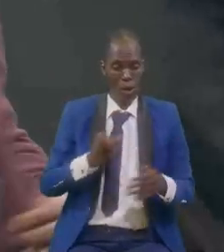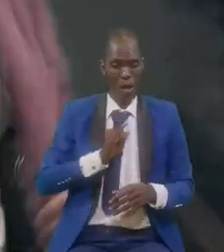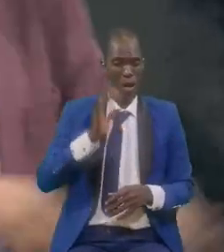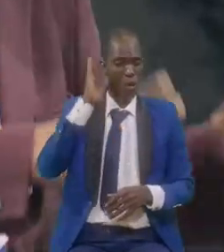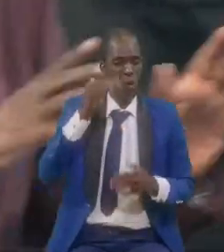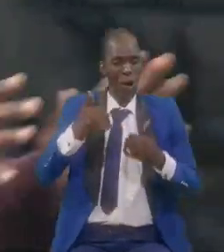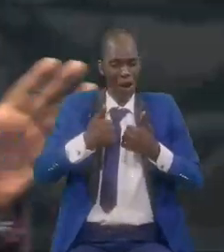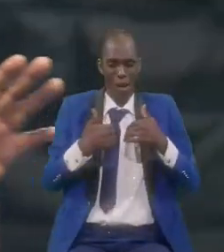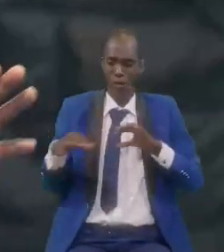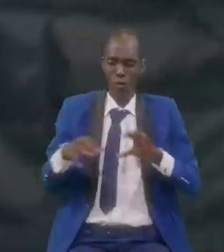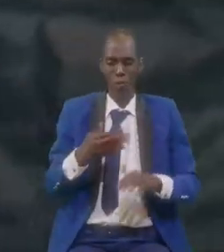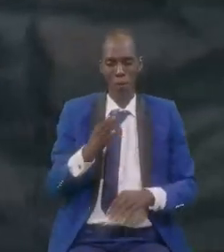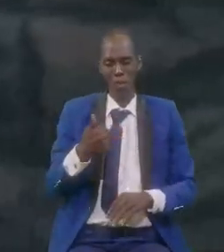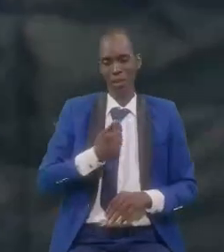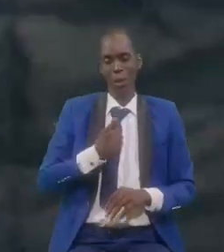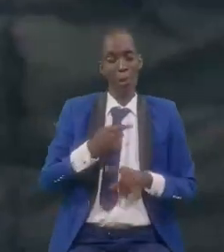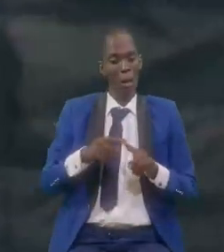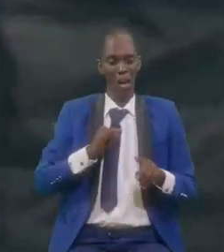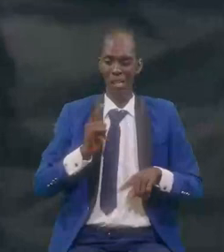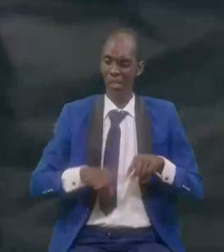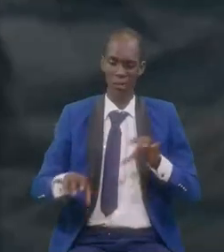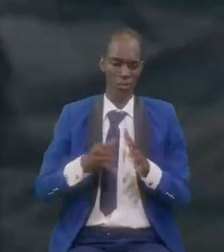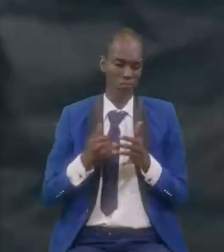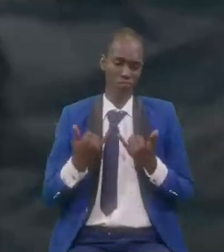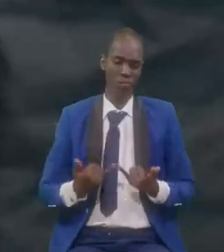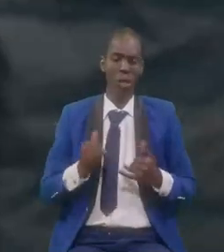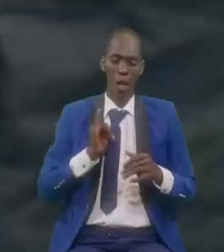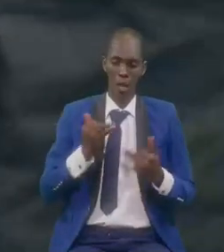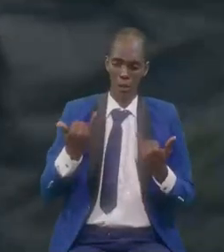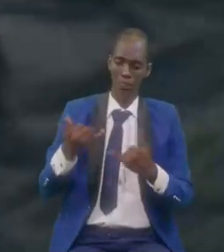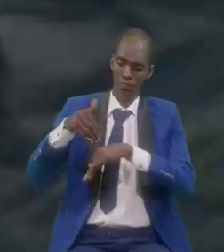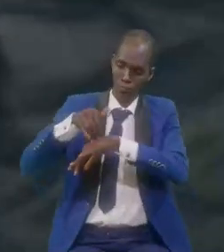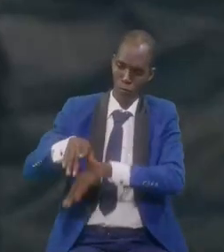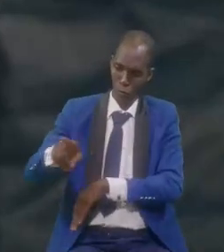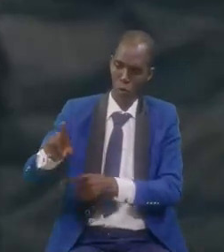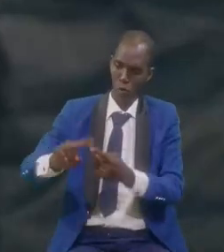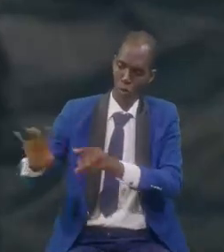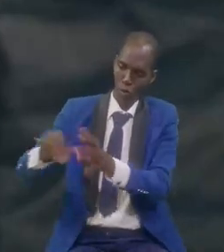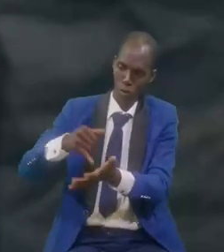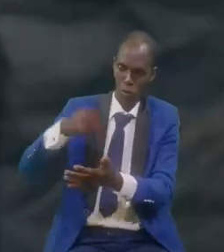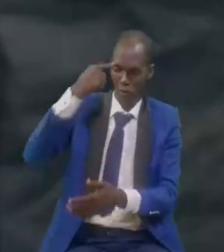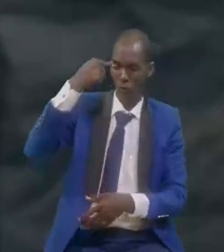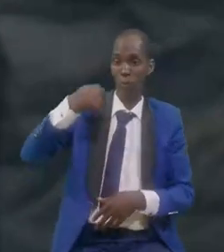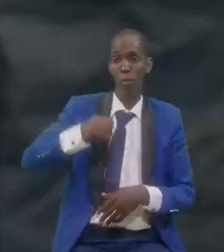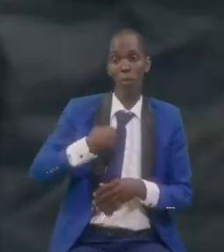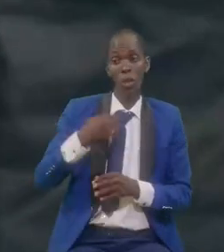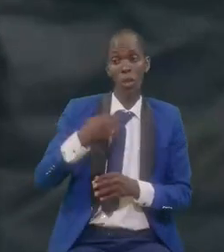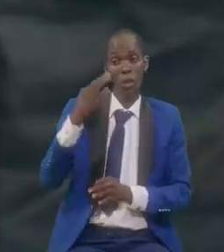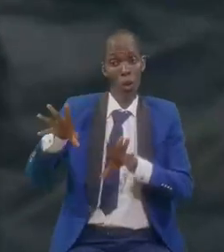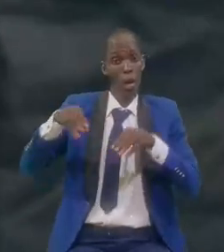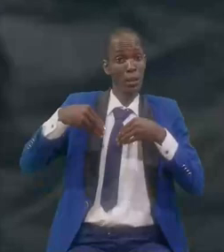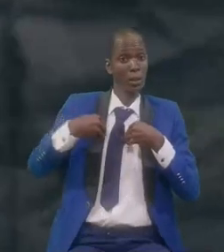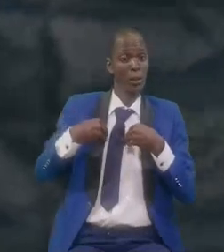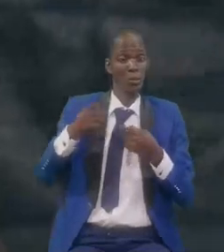Mais je ne peux pas le faire maintenant. Alors je te transfère ça maintenant. Fais-le en ma faveur. Si tu le fais,